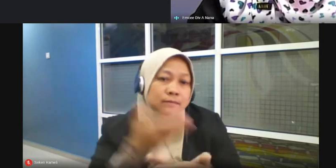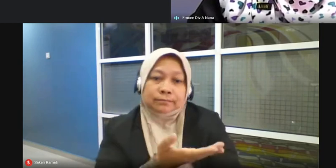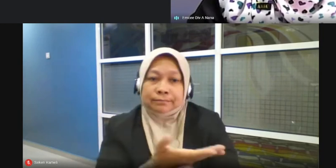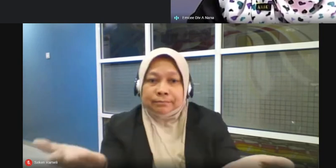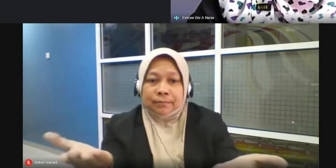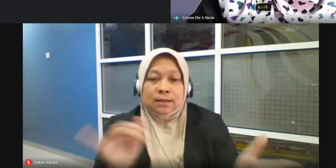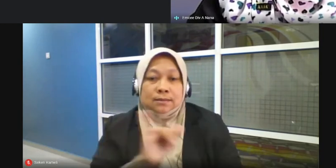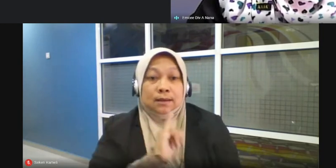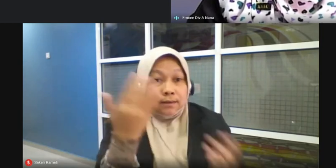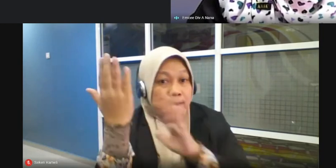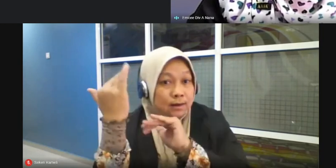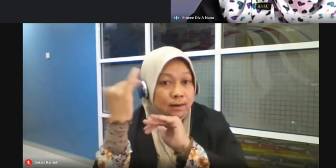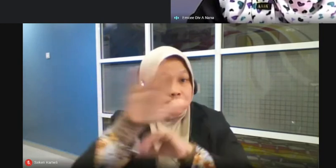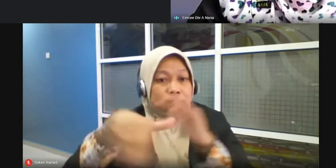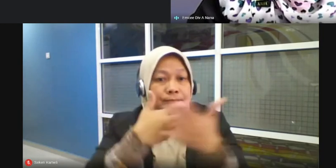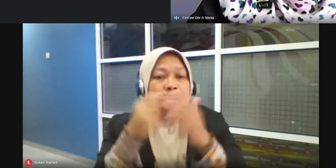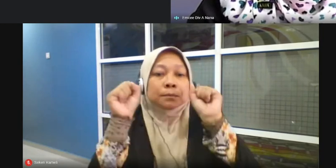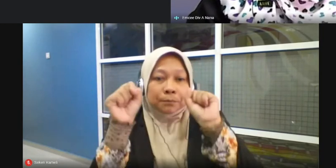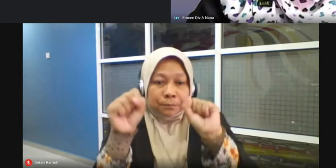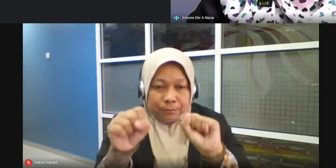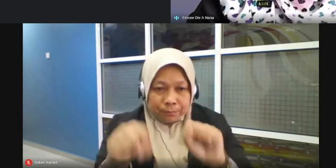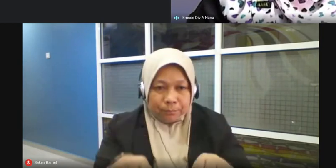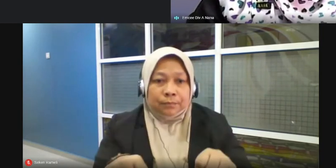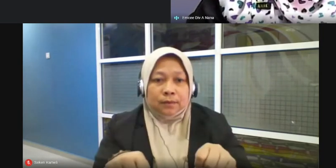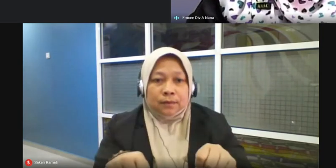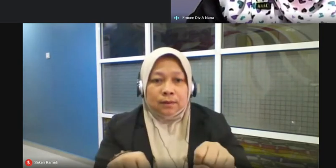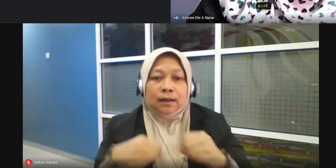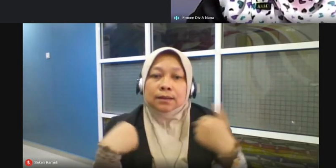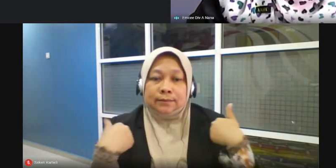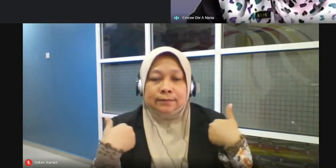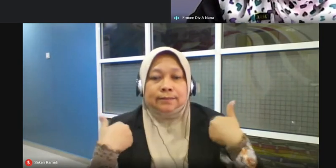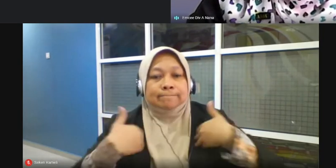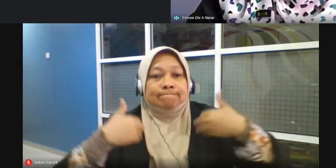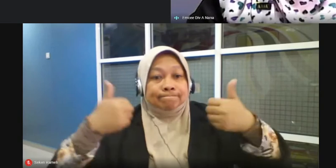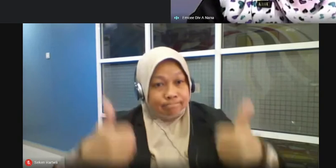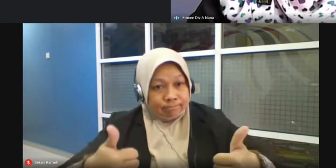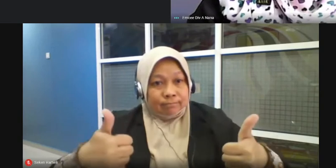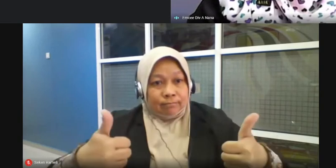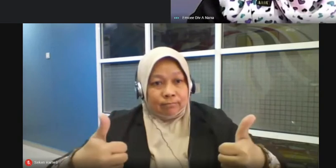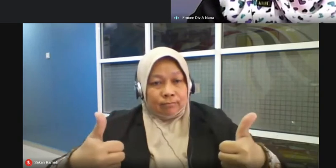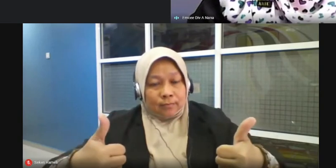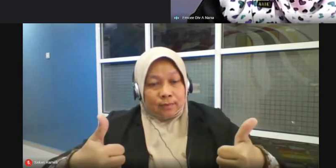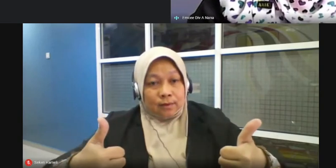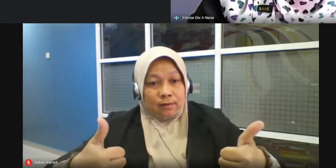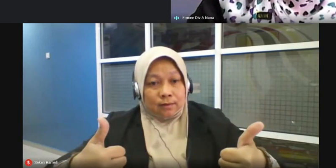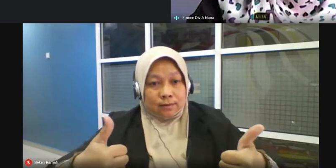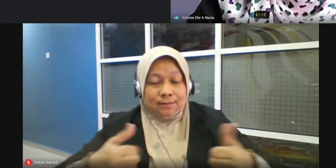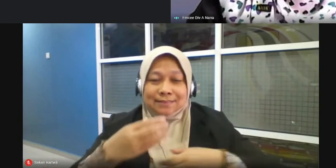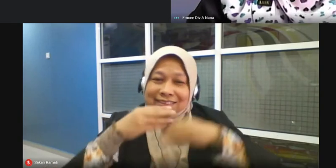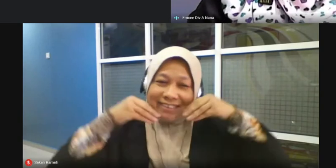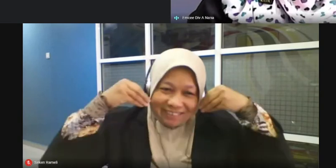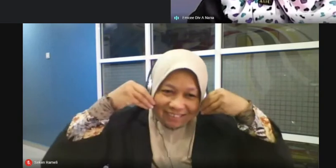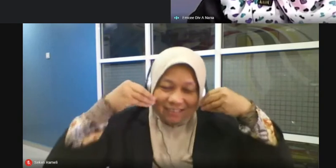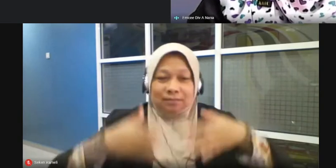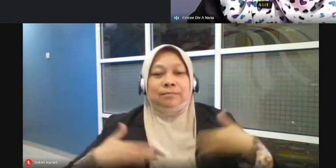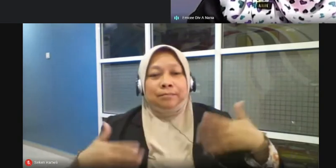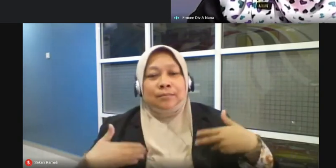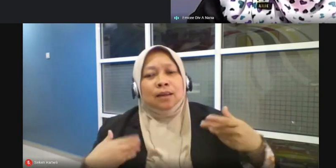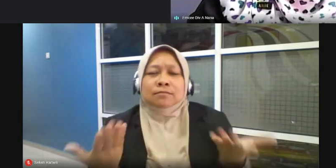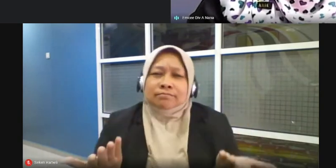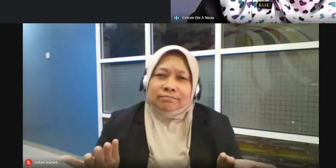Dan saya harap hari ini penonton-penonton semua akan berada dalam keadaan sihat, berada dalam keadaan ceria, berada